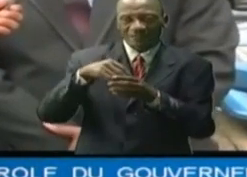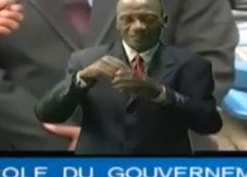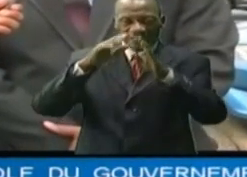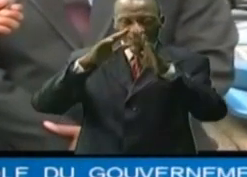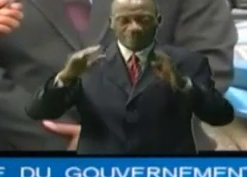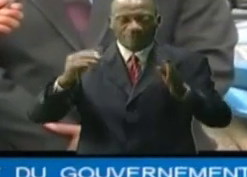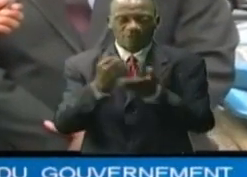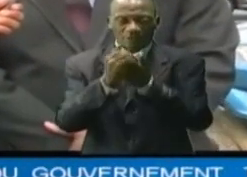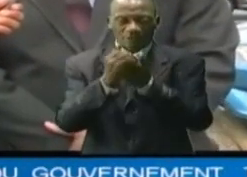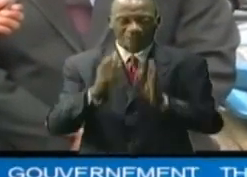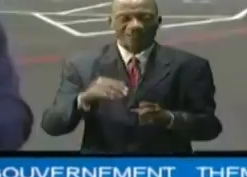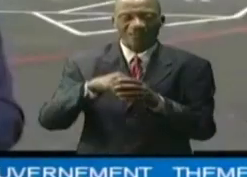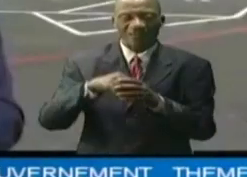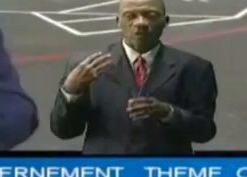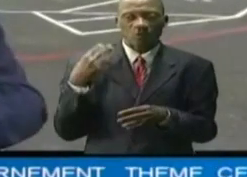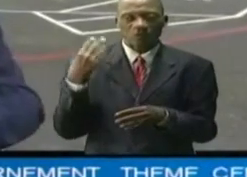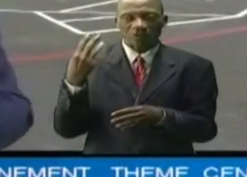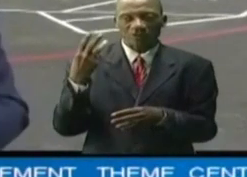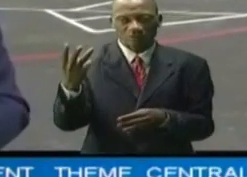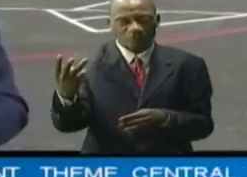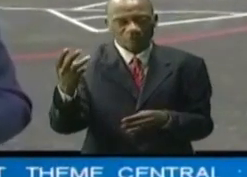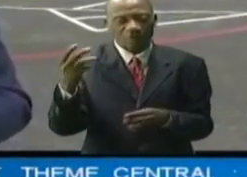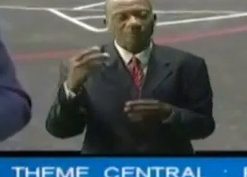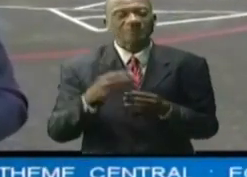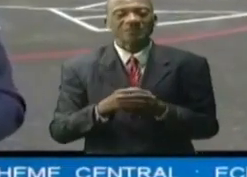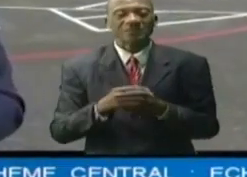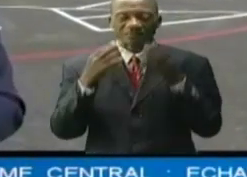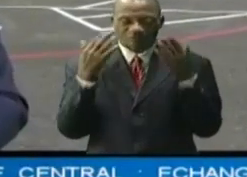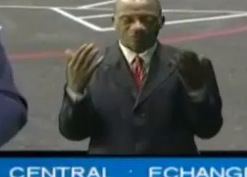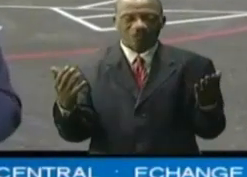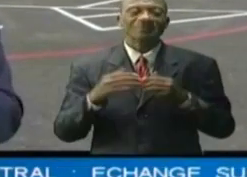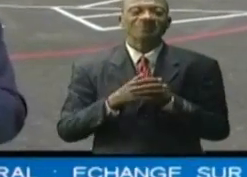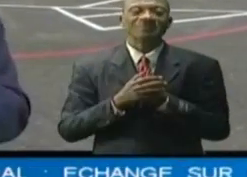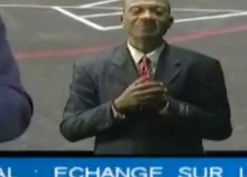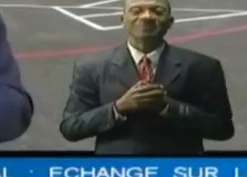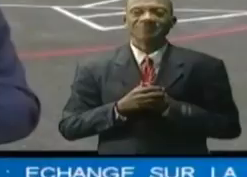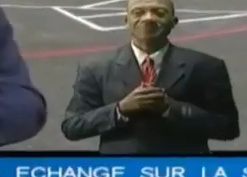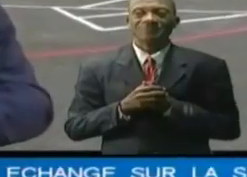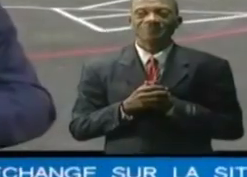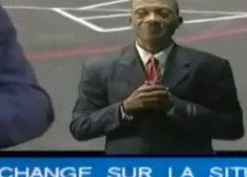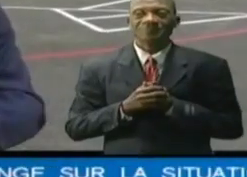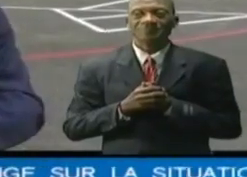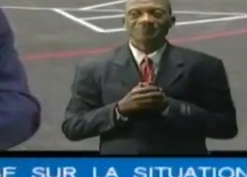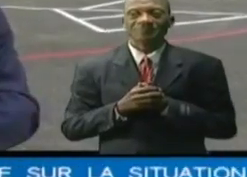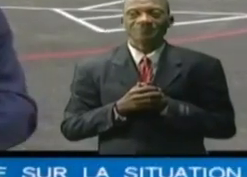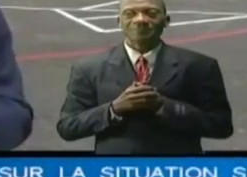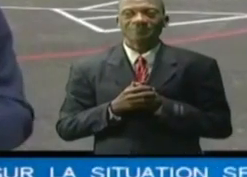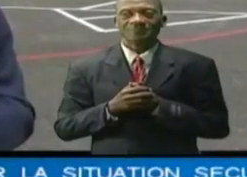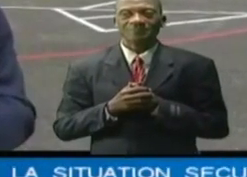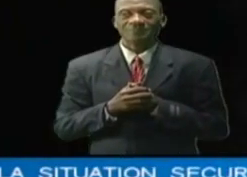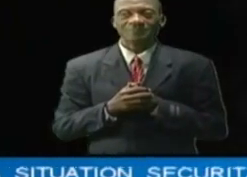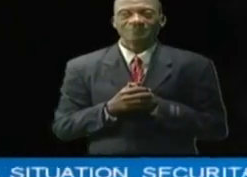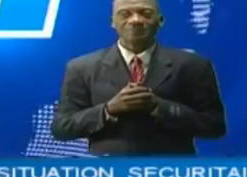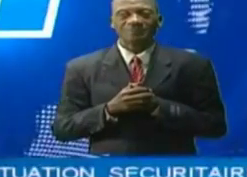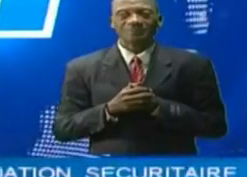à l'État de Washington. Depuis Olympia à l'État de Washington, Antoine Roger Bolamba pour la RTNC.